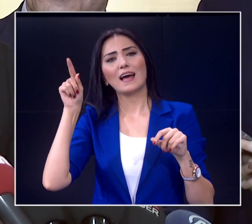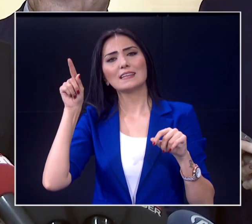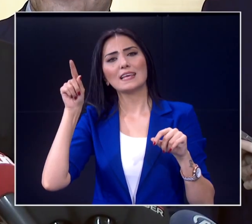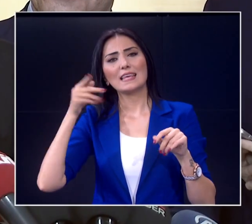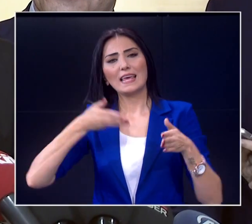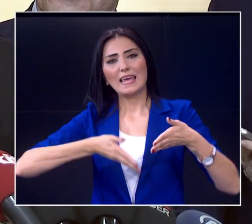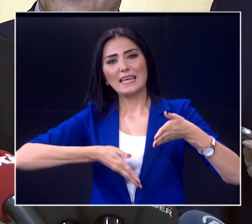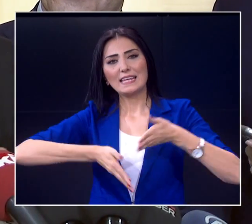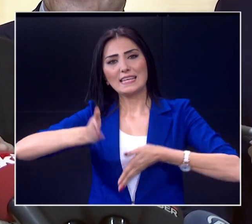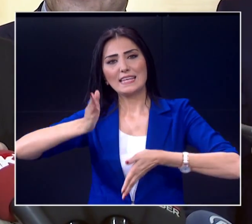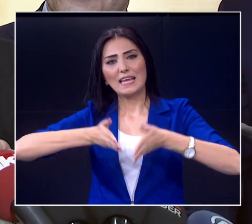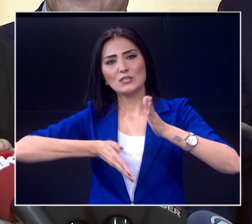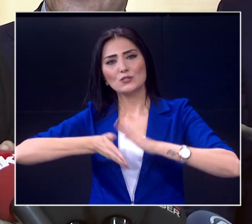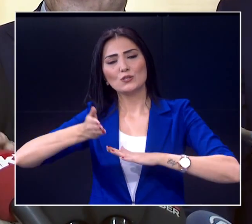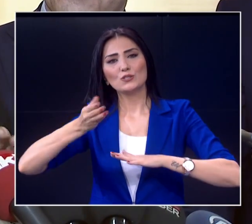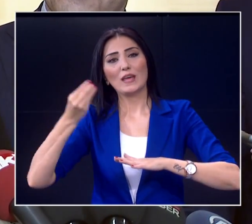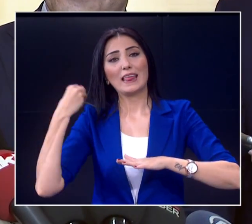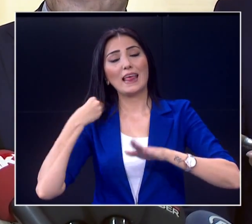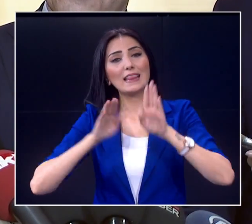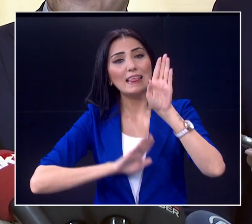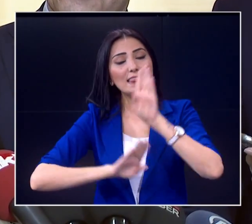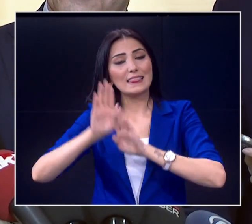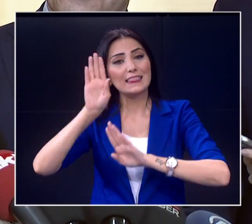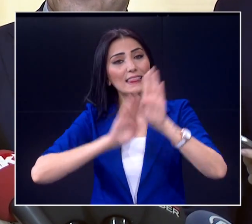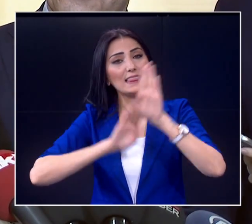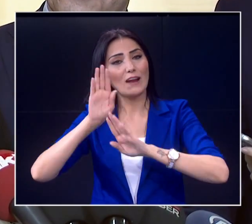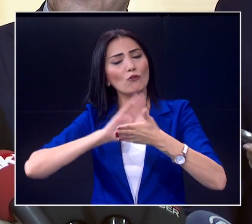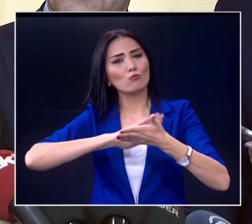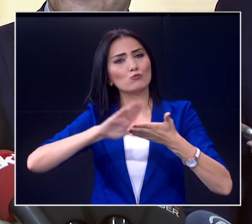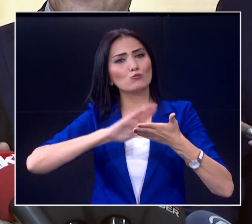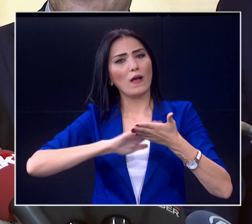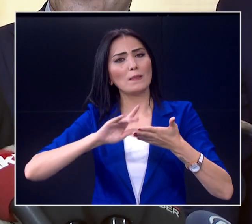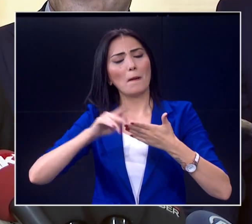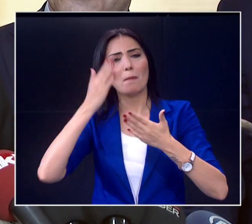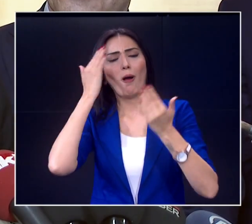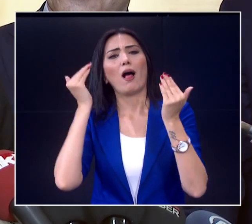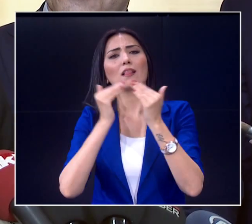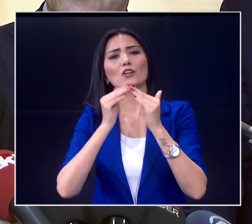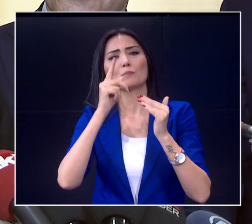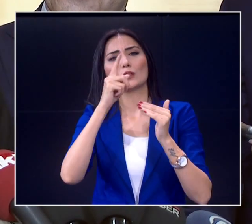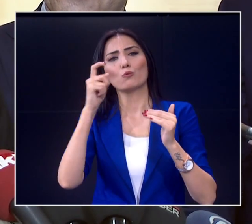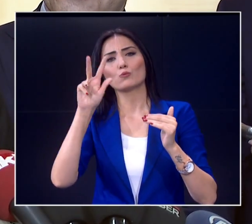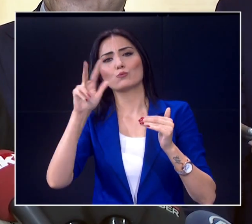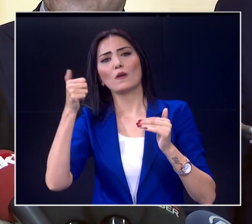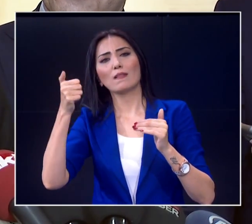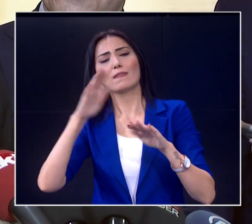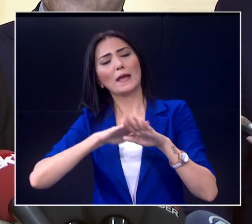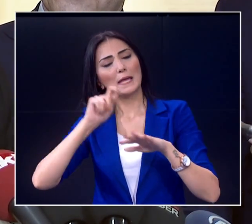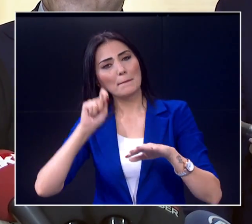geçiş, gemi trafiği rejimini düzenleyen bir anlaşma. 1936'da